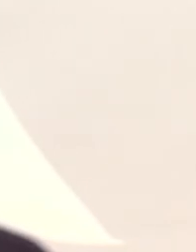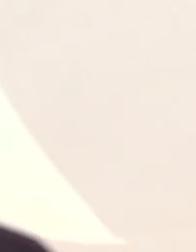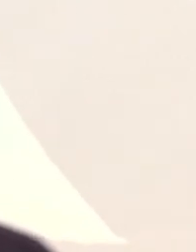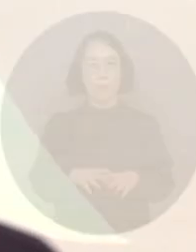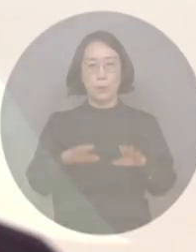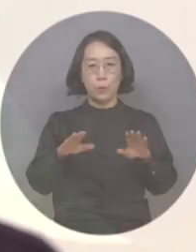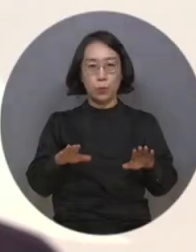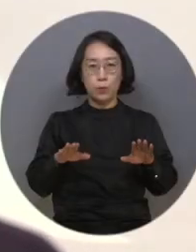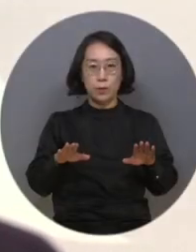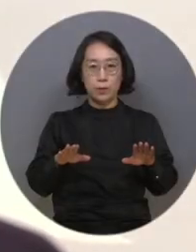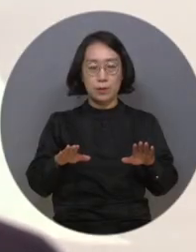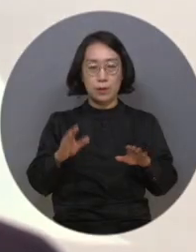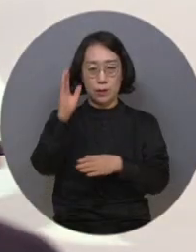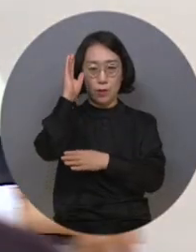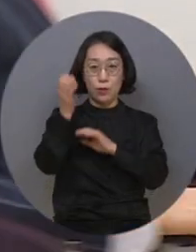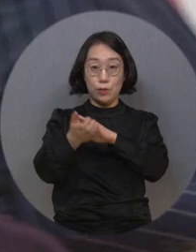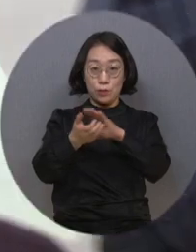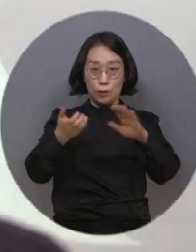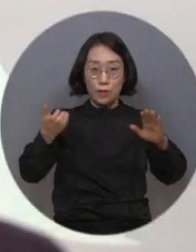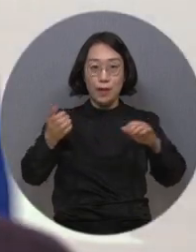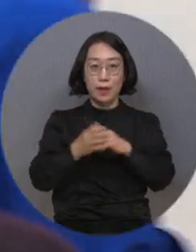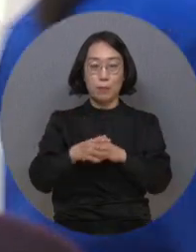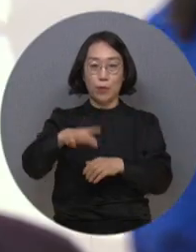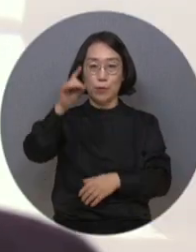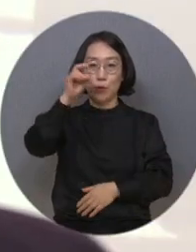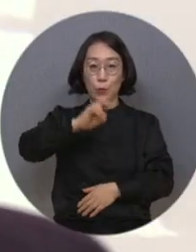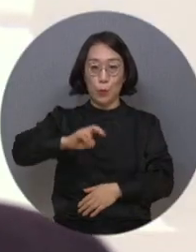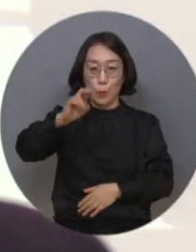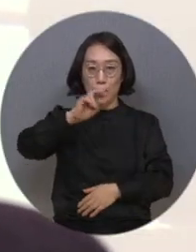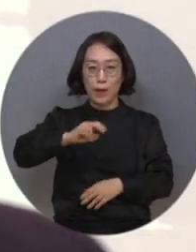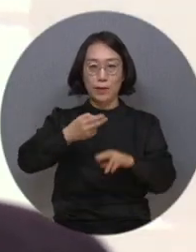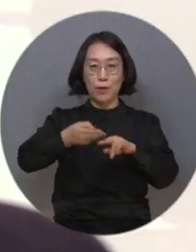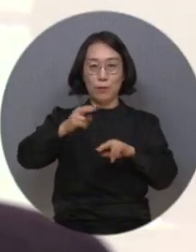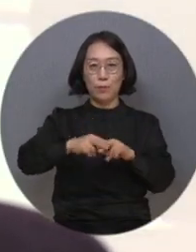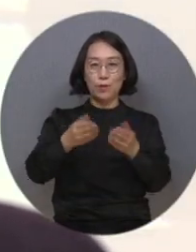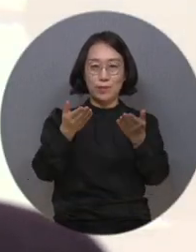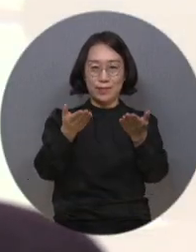오늘 이제 강연 전에 먼저 노래로 선물 드리고